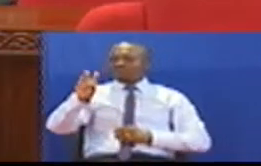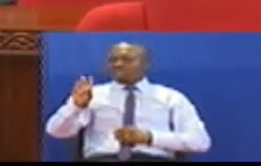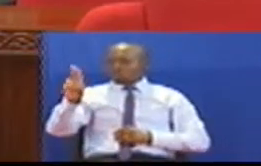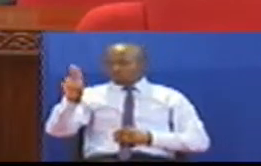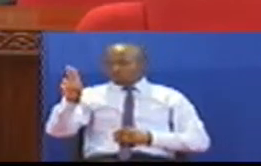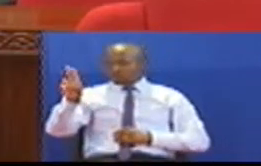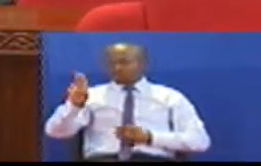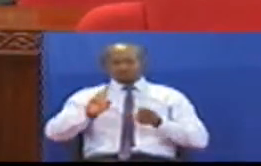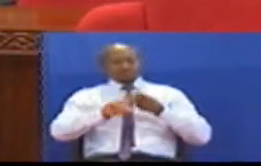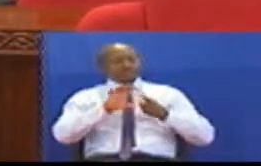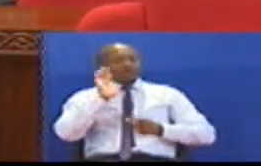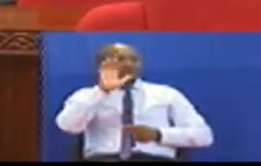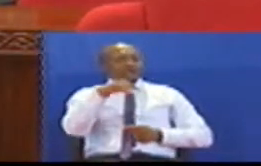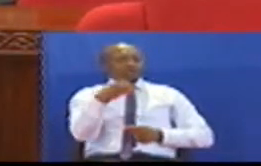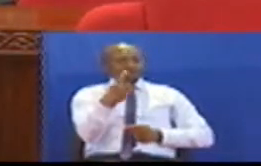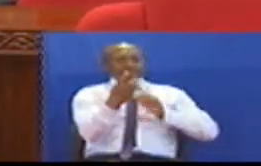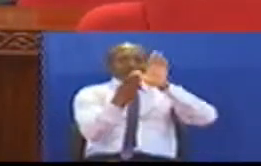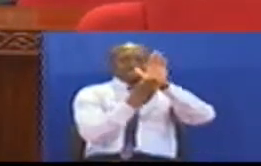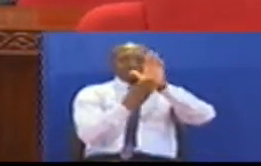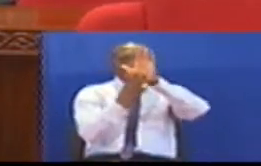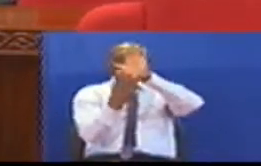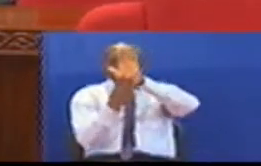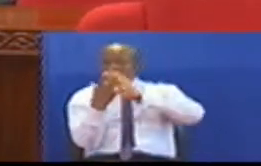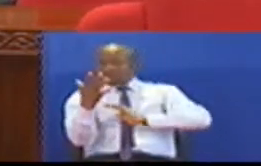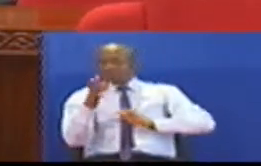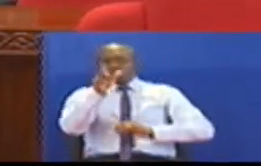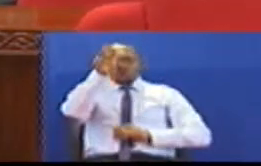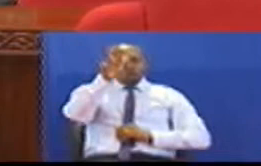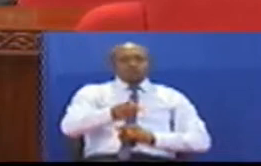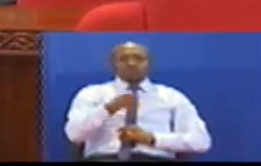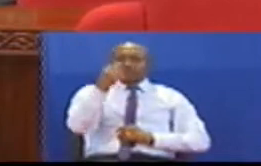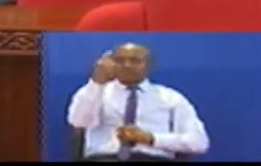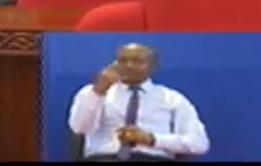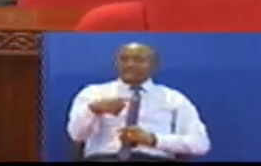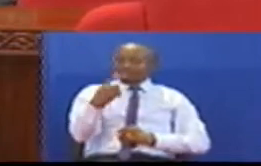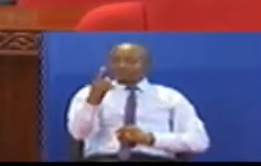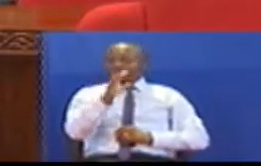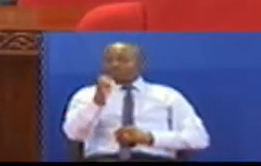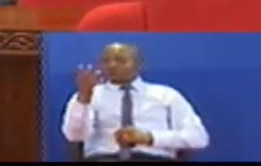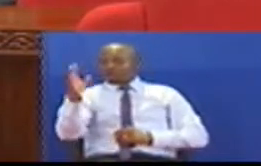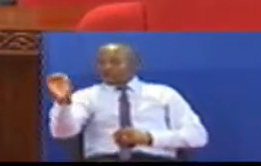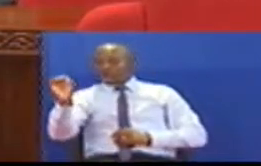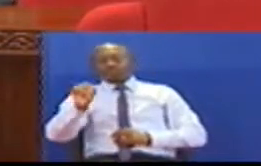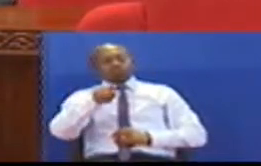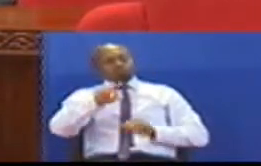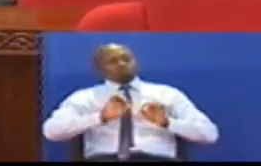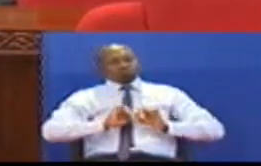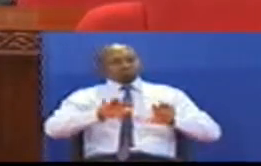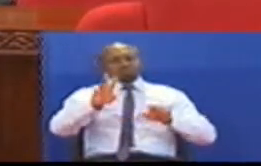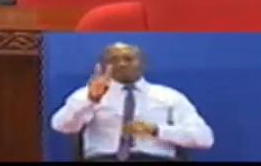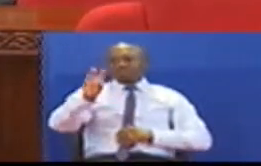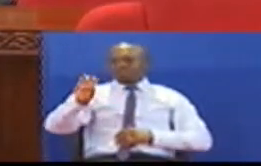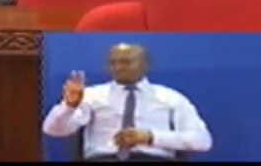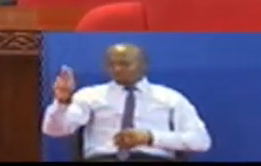mwaka 1985 watu 140,000 waligundulika kuwa na maambukizi.